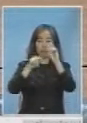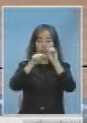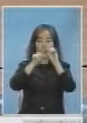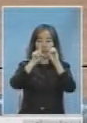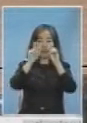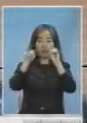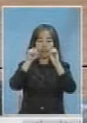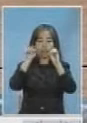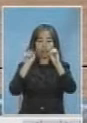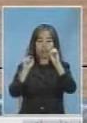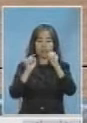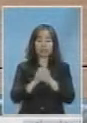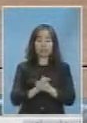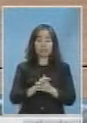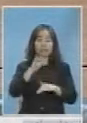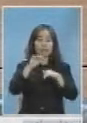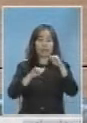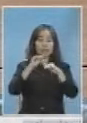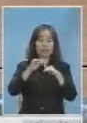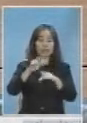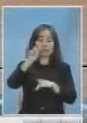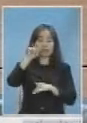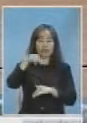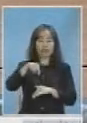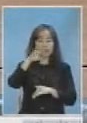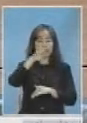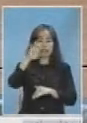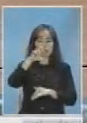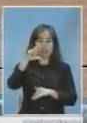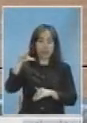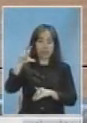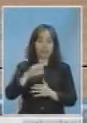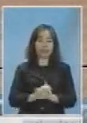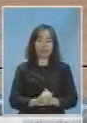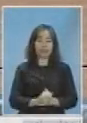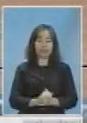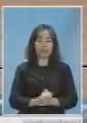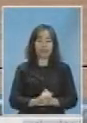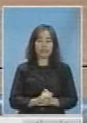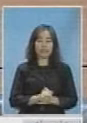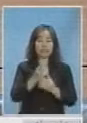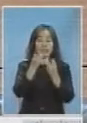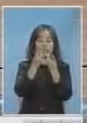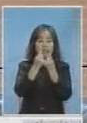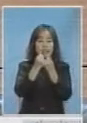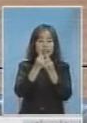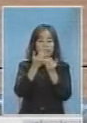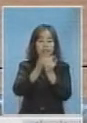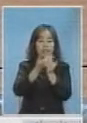0.1% ถ้าเทียบเป็นตัวเลขแล้วก็ประมาณแค่ 2,400 ล้านบาทซึ่งเป็นตัวเลขที่ไม่มาก